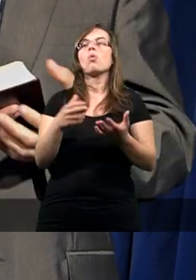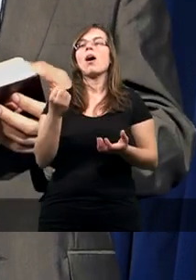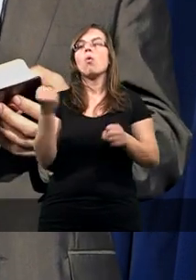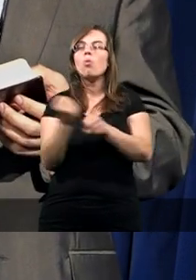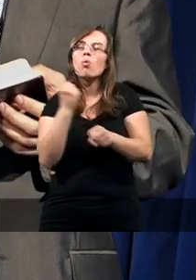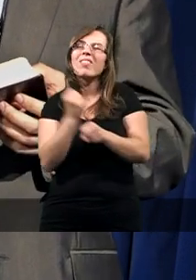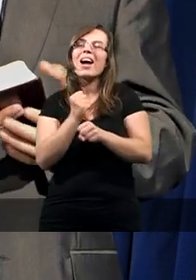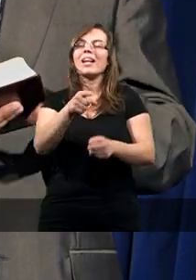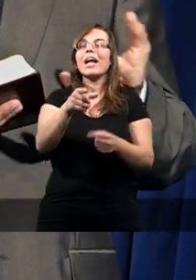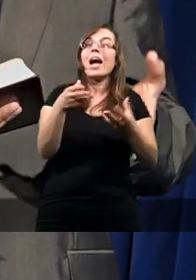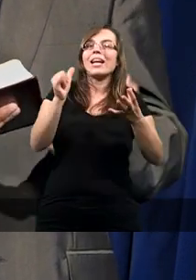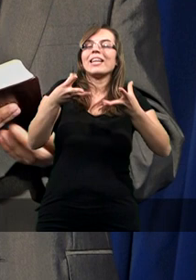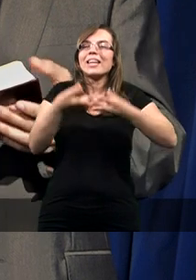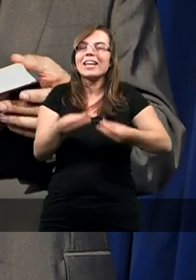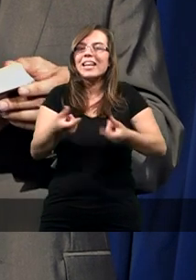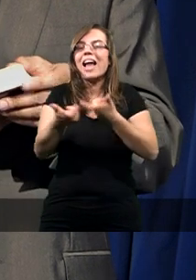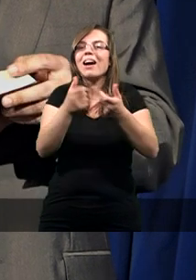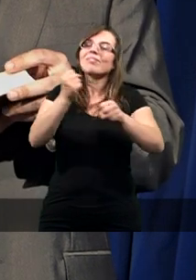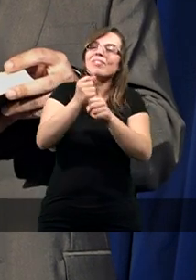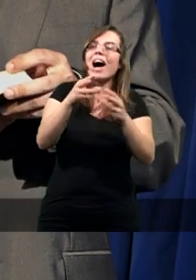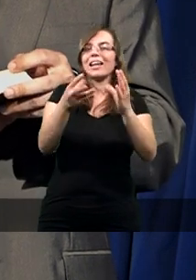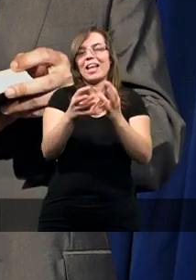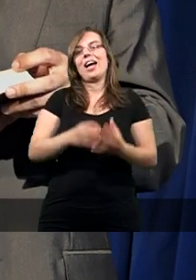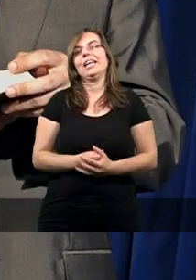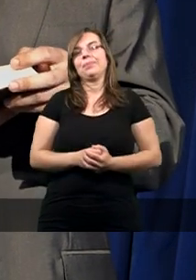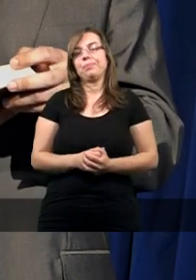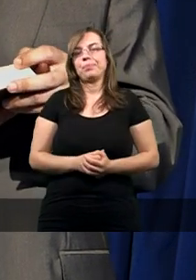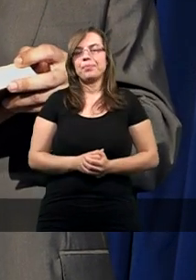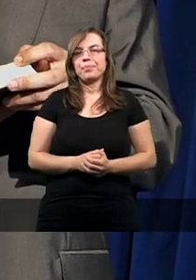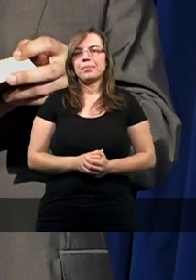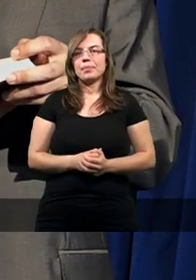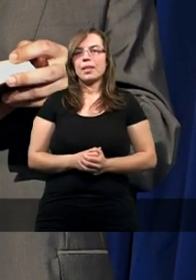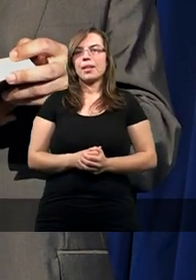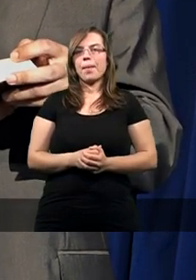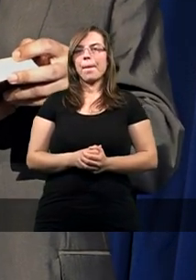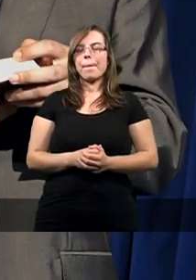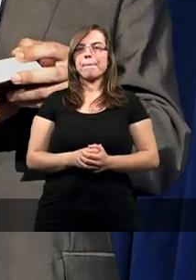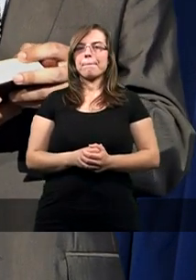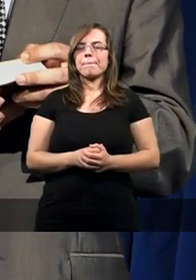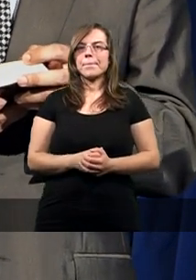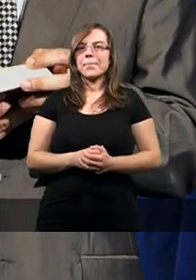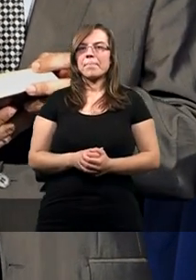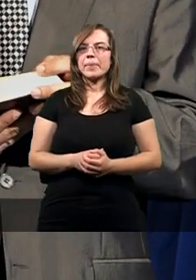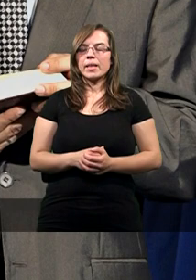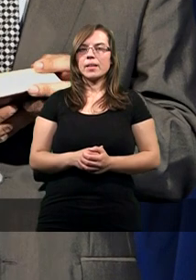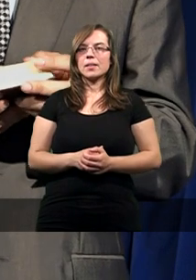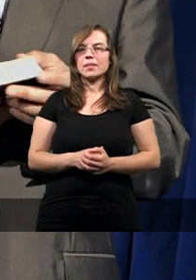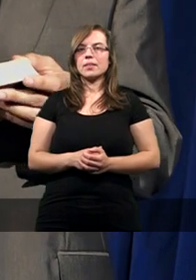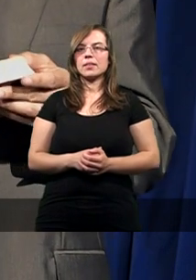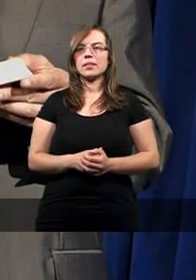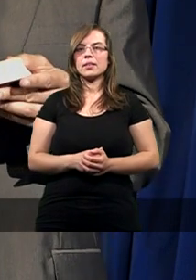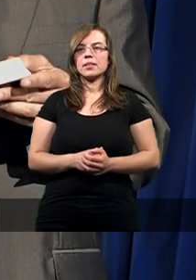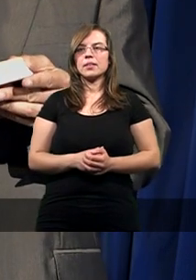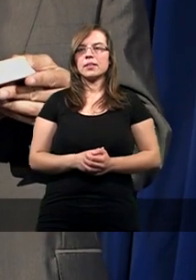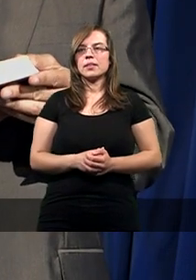utwardza glinę, rozpuszcza wosk. So God's coming into our lives depends